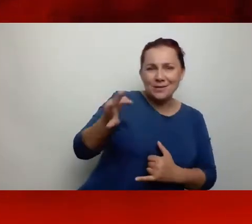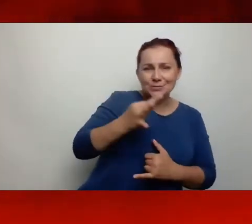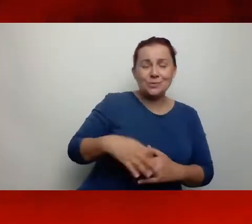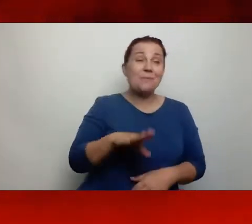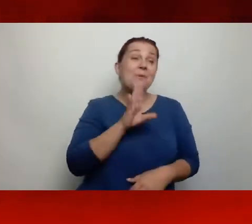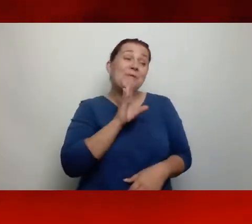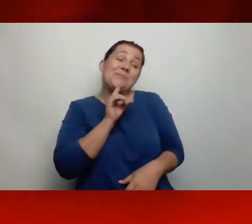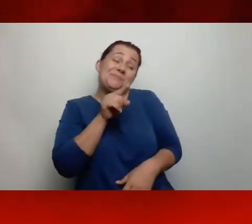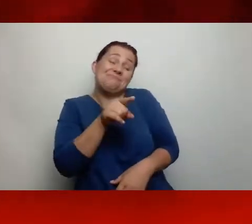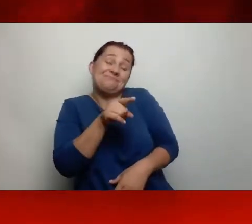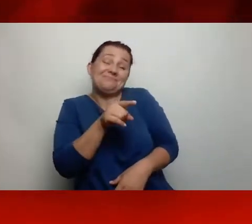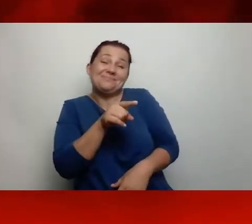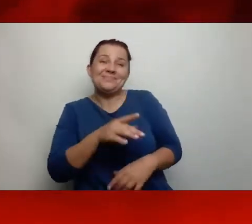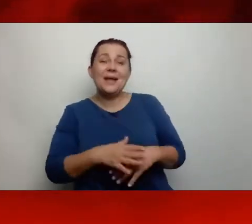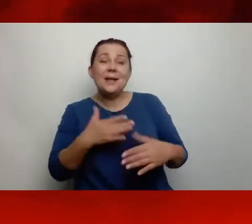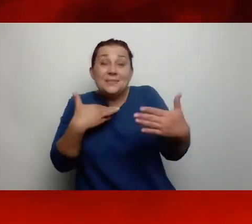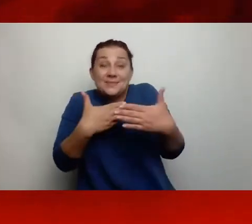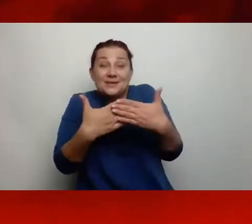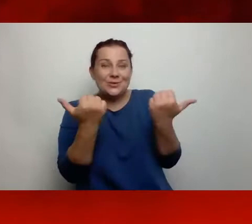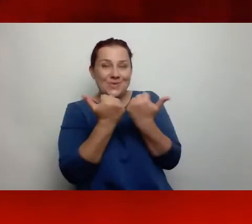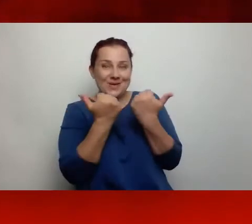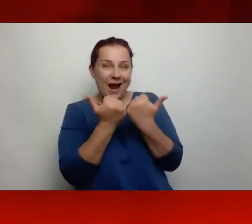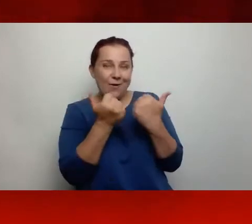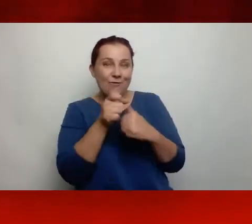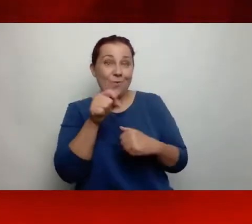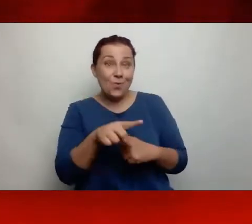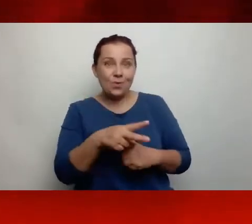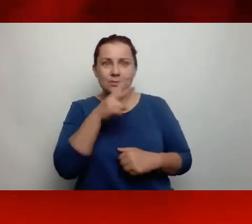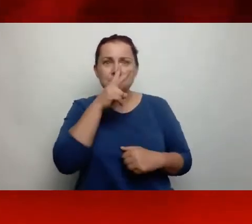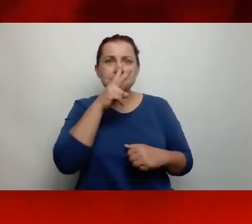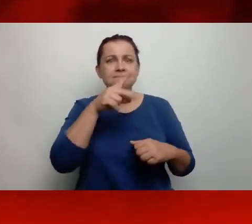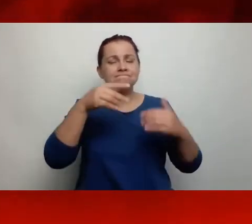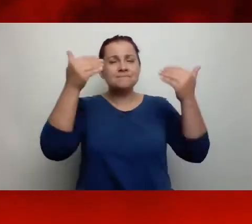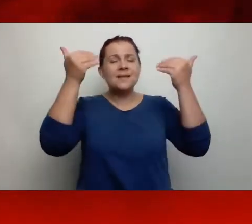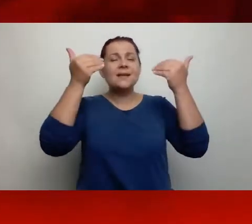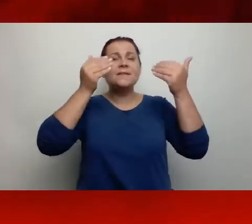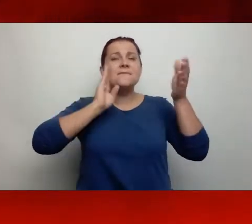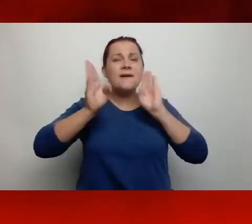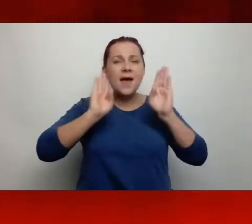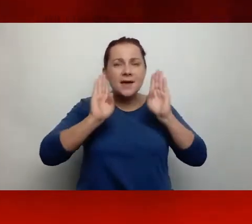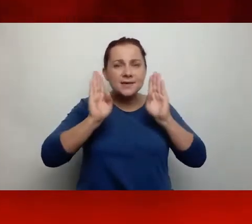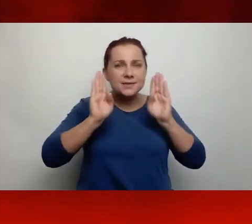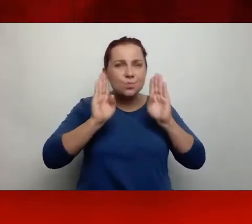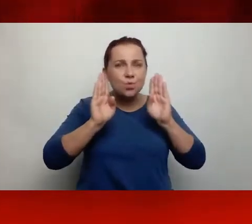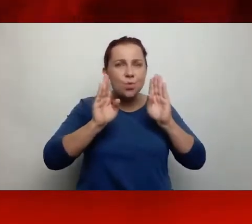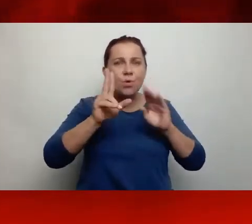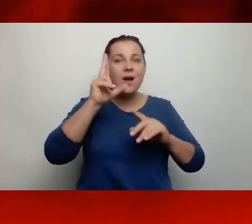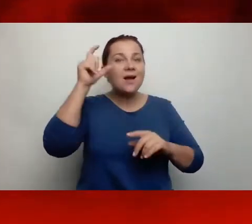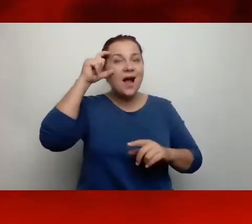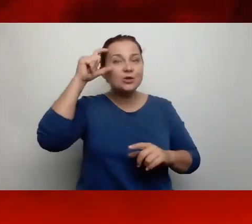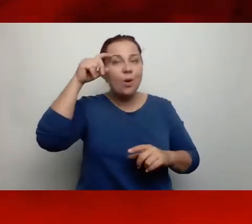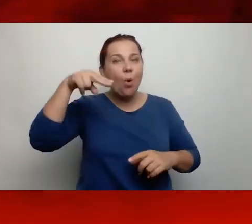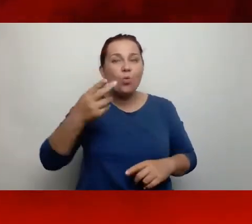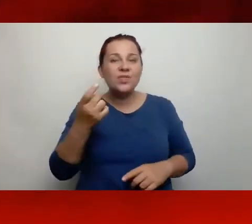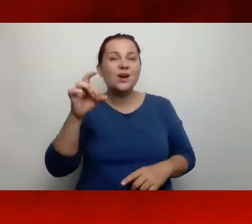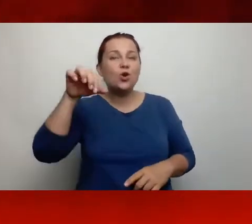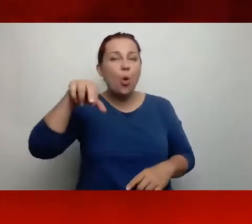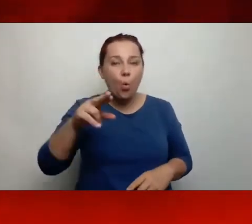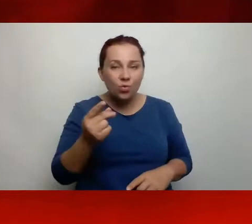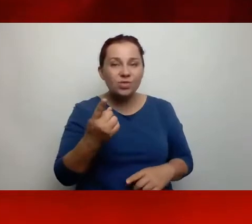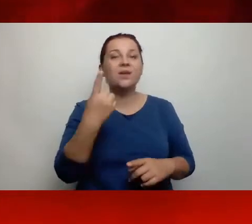nim miejscowi, a znajduje się bardzo blisko Krakowa. Zresztą zerknijcie na nasz profil Kaczmarski Underground na Facebooku, tam znajdziecie nieco więcej